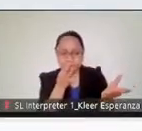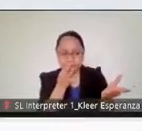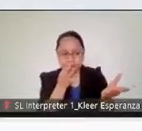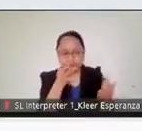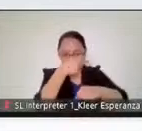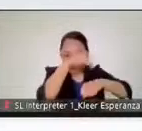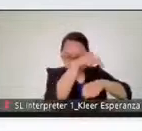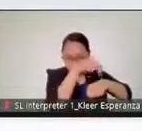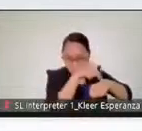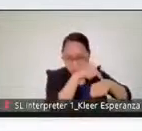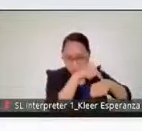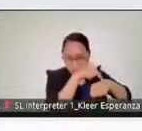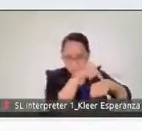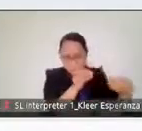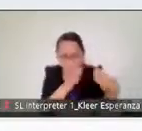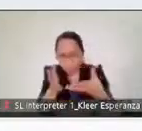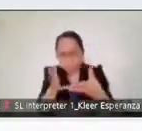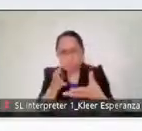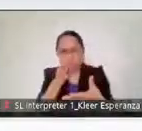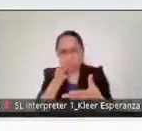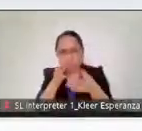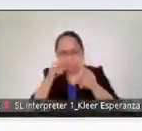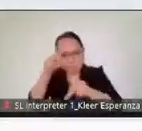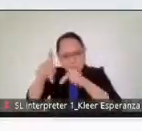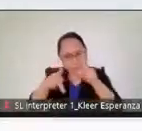Iti buksibo bokel nga.